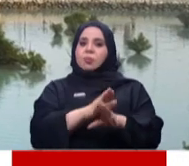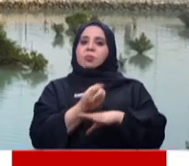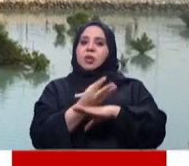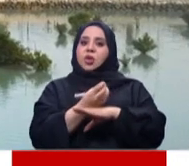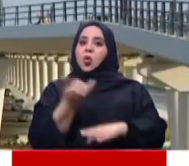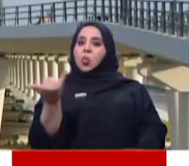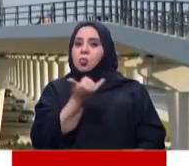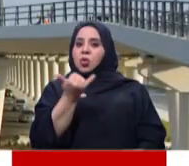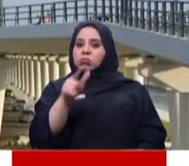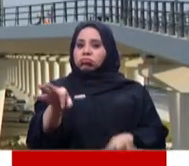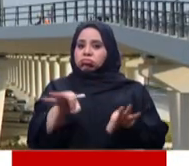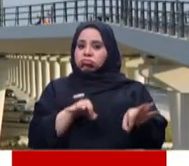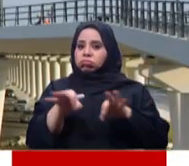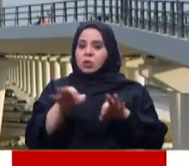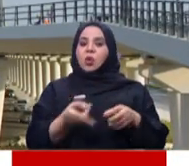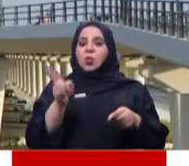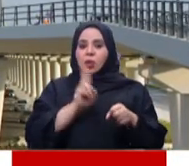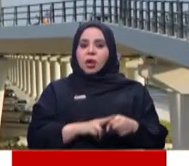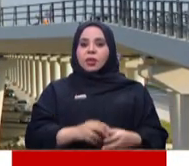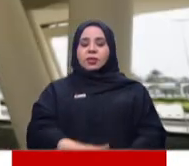بالمشاريع الحيوية الاستراتيجية،